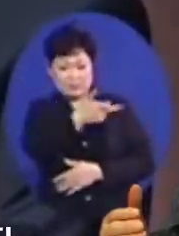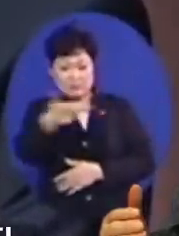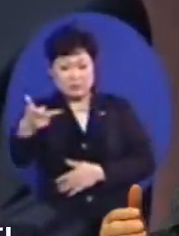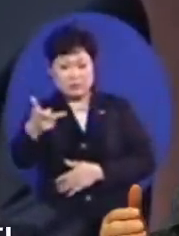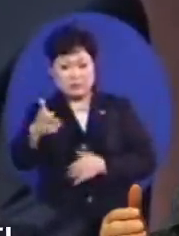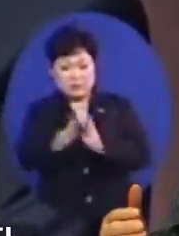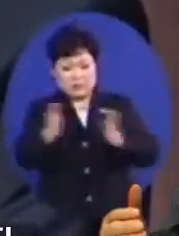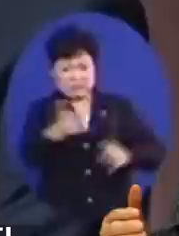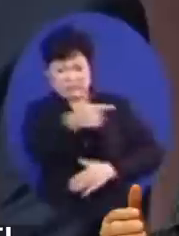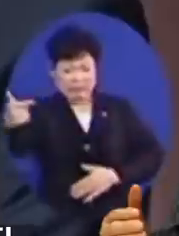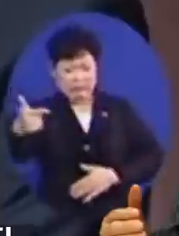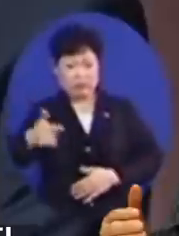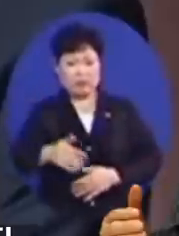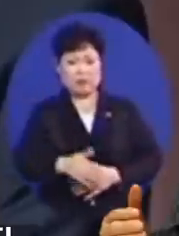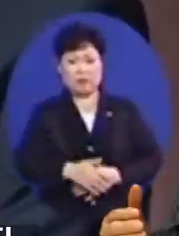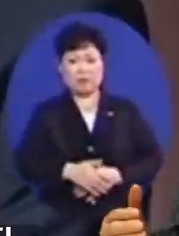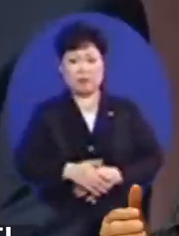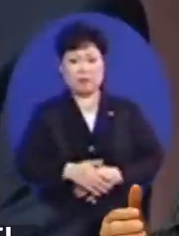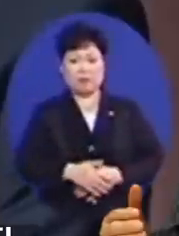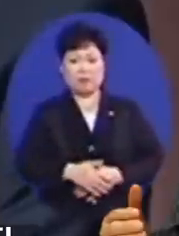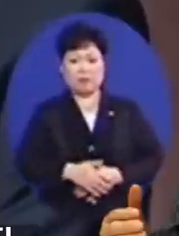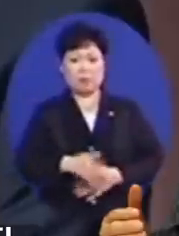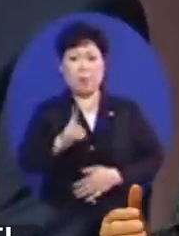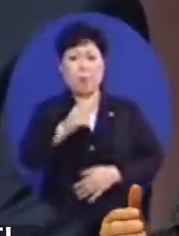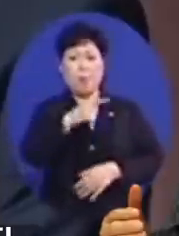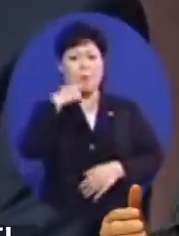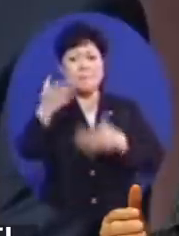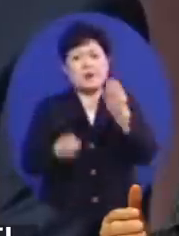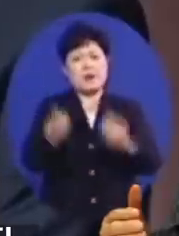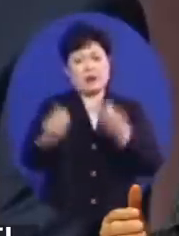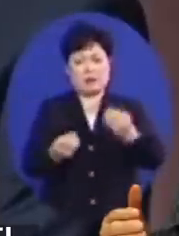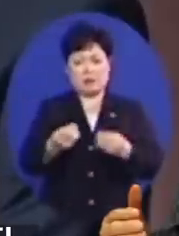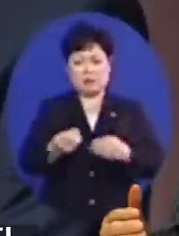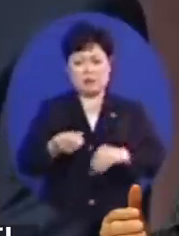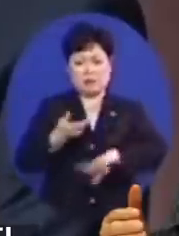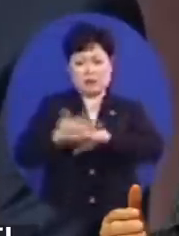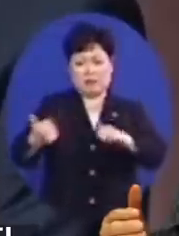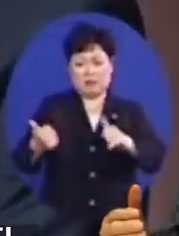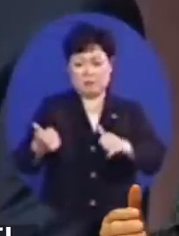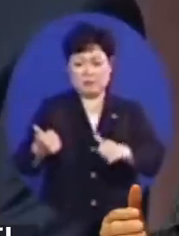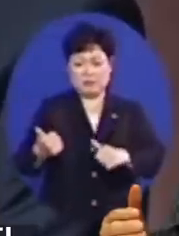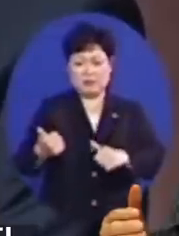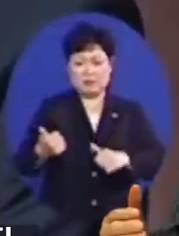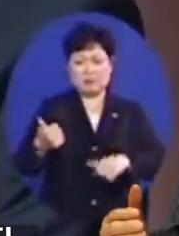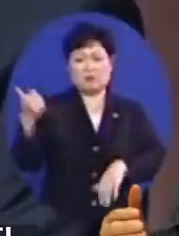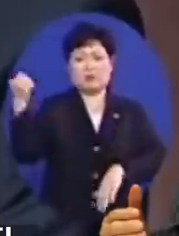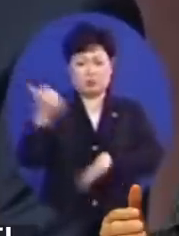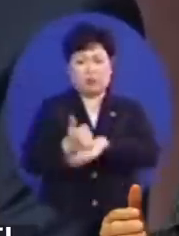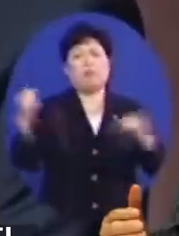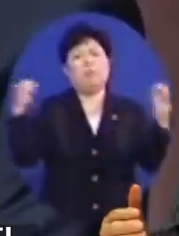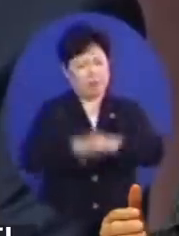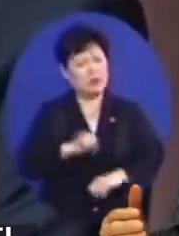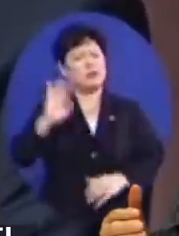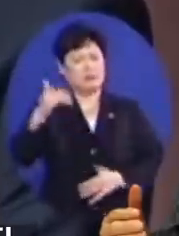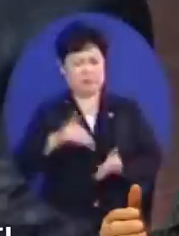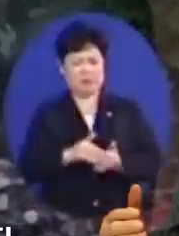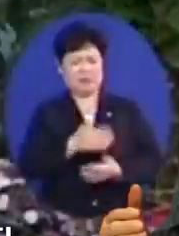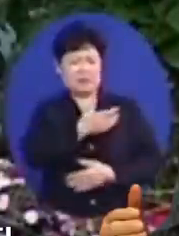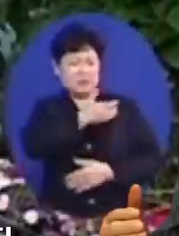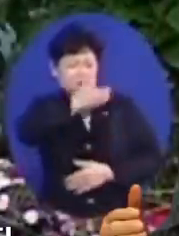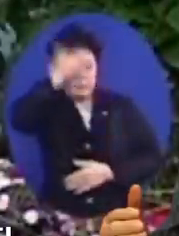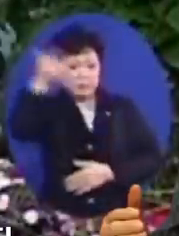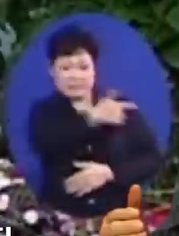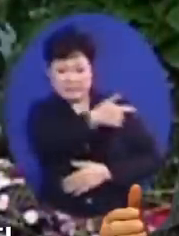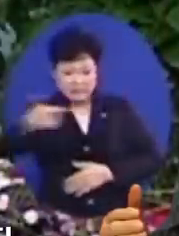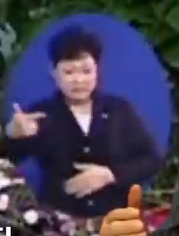크게 하면은 빚을 내가지고서 자기 힘이 아닌 다른 사람의 힘을 끌어서 하려면 망해버리고 마는 것입니다. 꿈은 크게